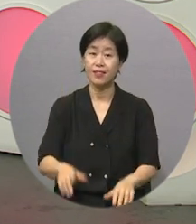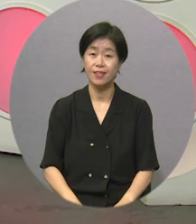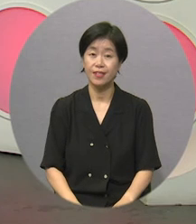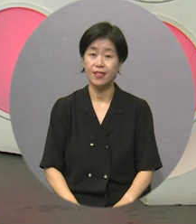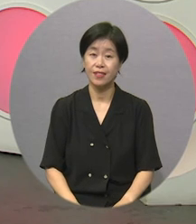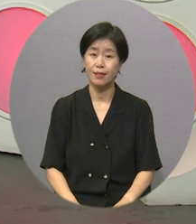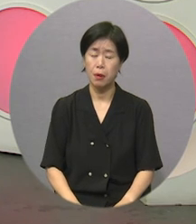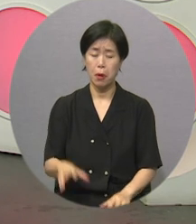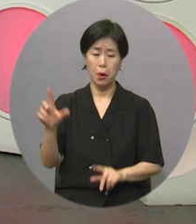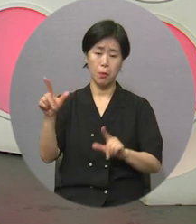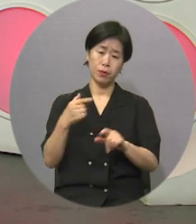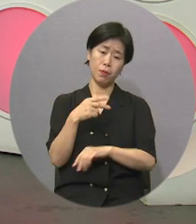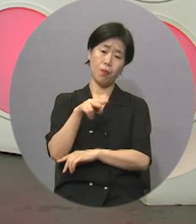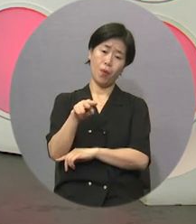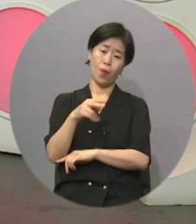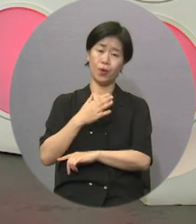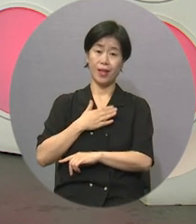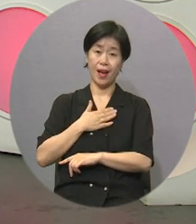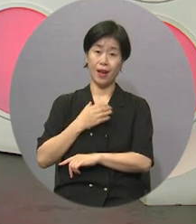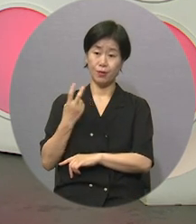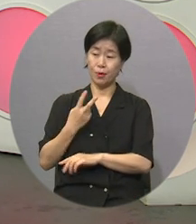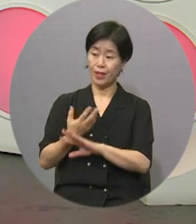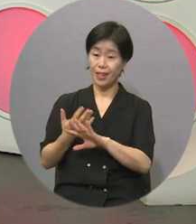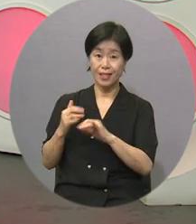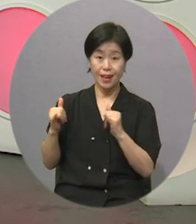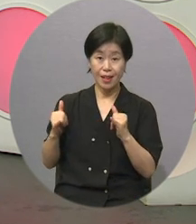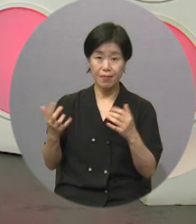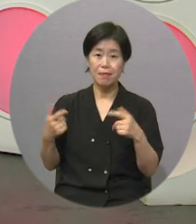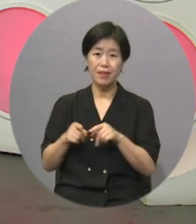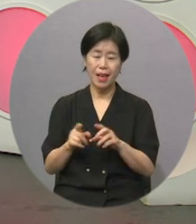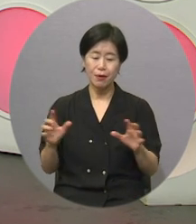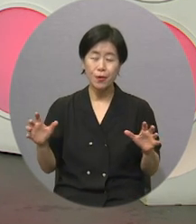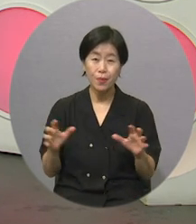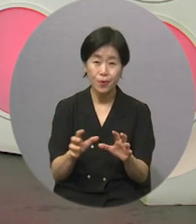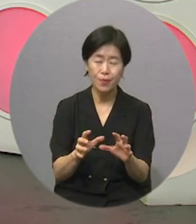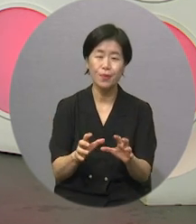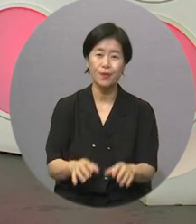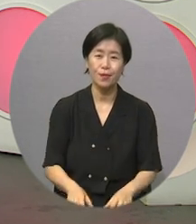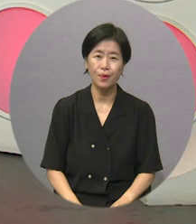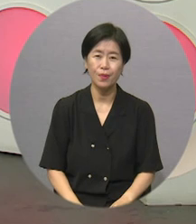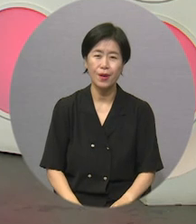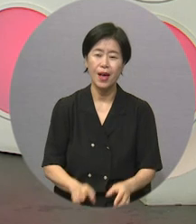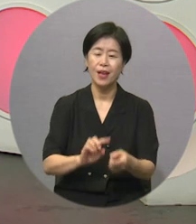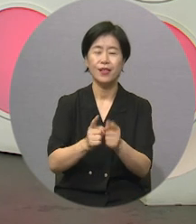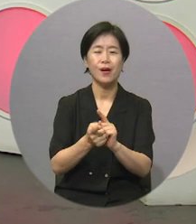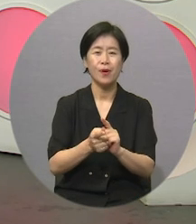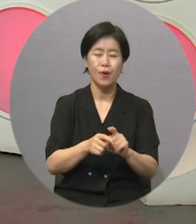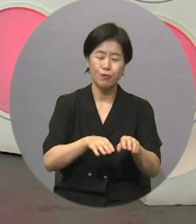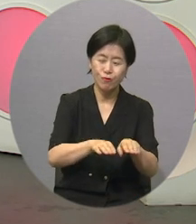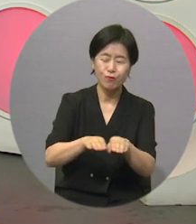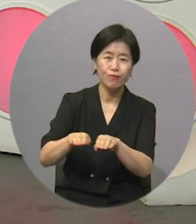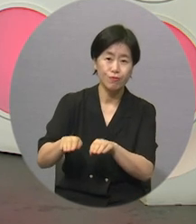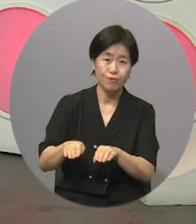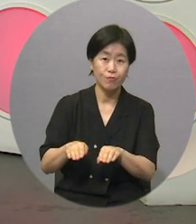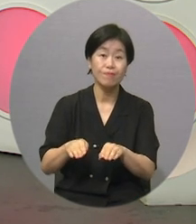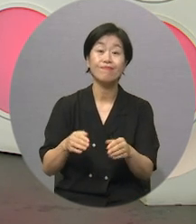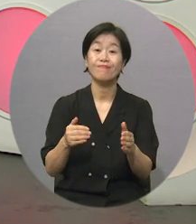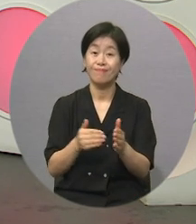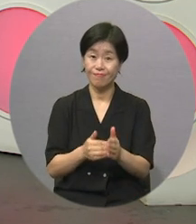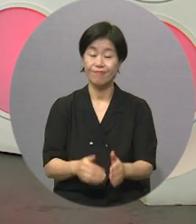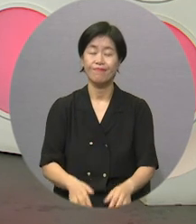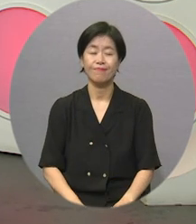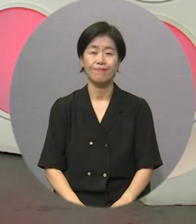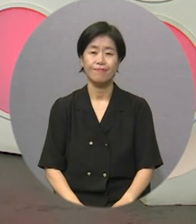그 모습을 지켜보고 있던 저와 주변의 몇 사람이 함께 다가가 다시 또 휴지를 손에 쥐고 바닥을